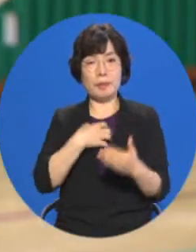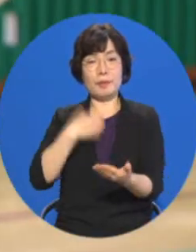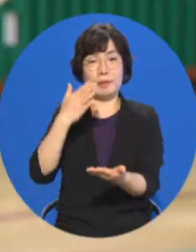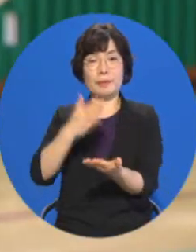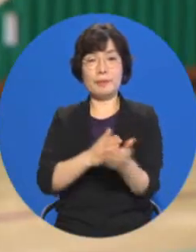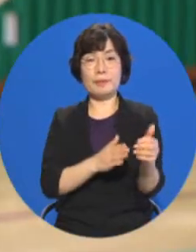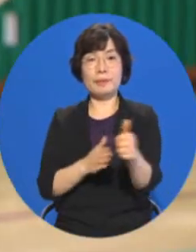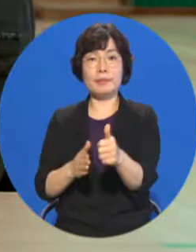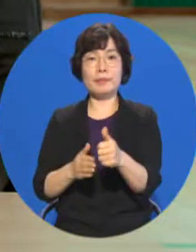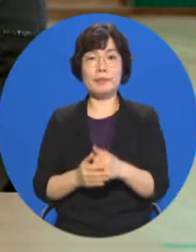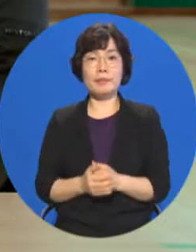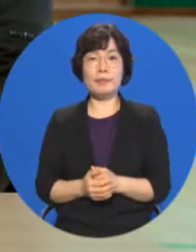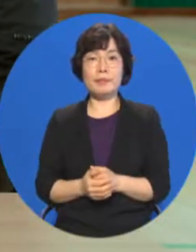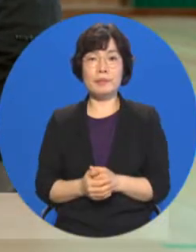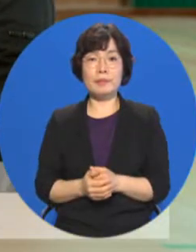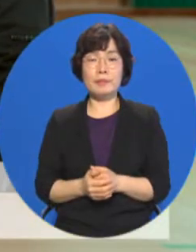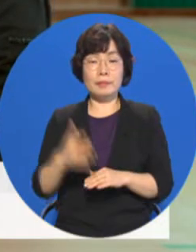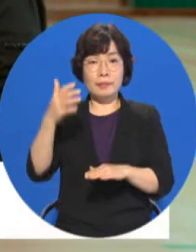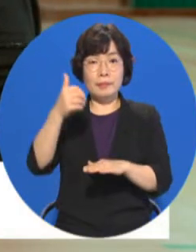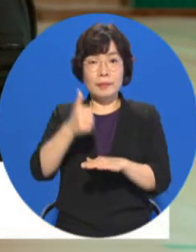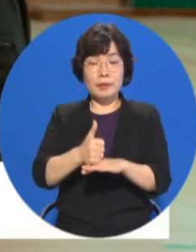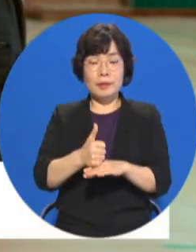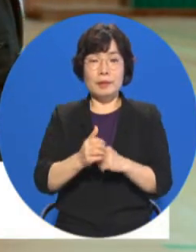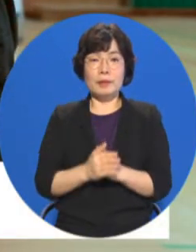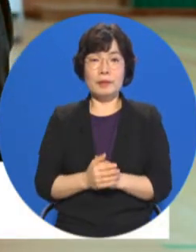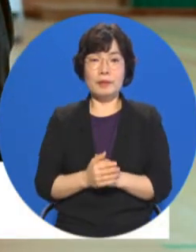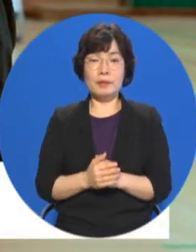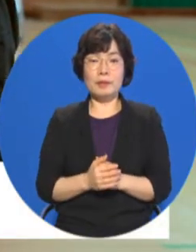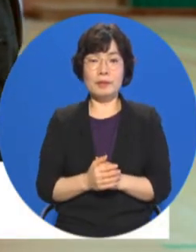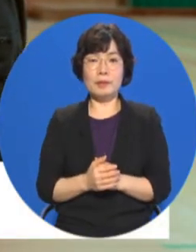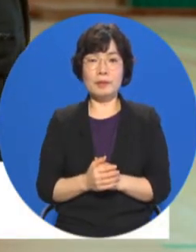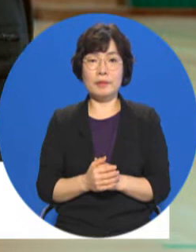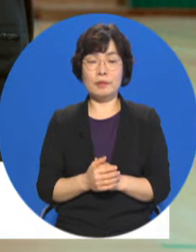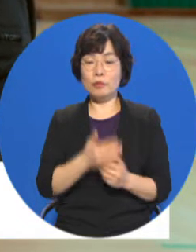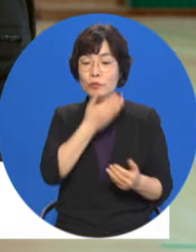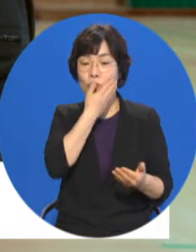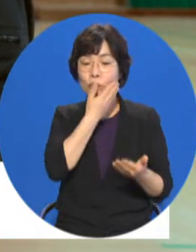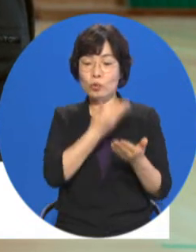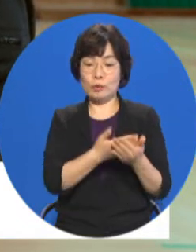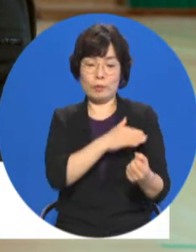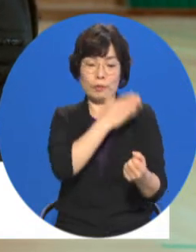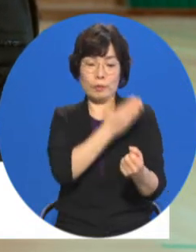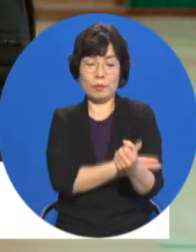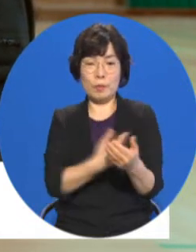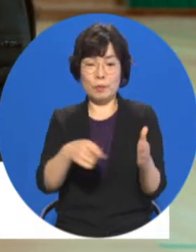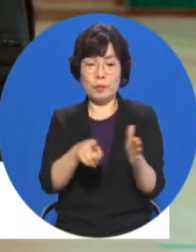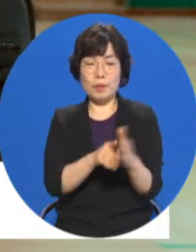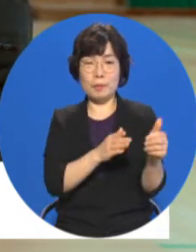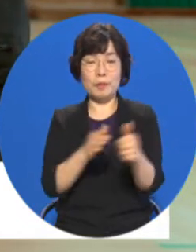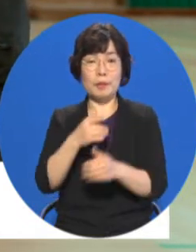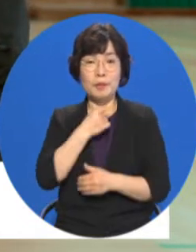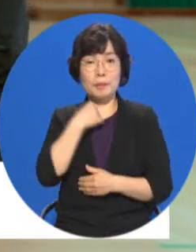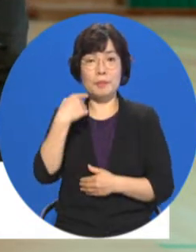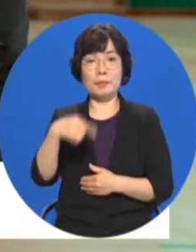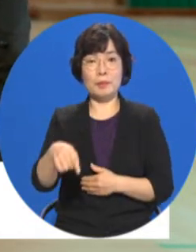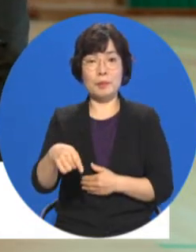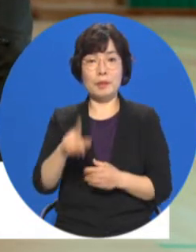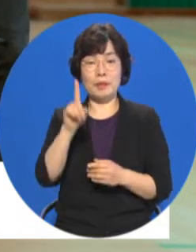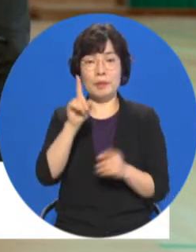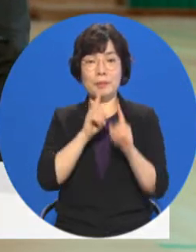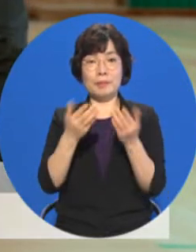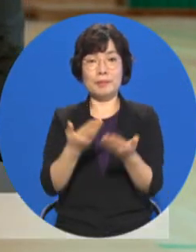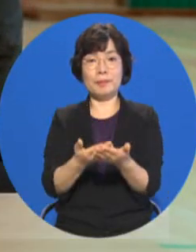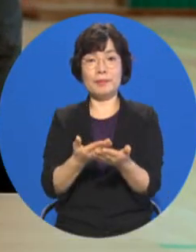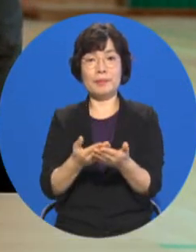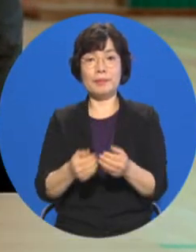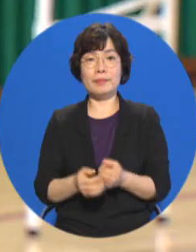않으셔도 되겠습니다 왜 그토록 우리 유권자들에게 이 소중한 권리 행사를 에서 당부하고 싶은 말씀이 있으면 한 말씀